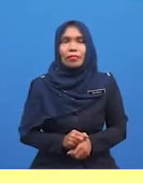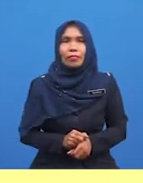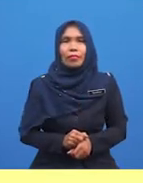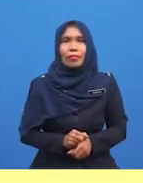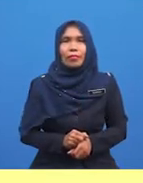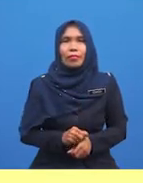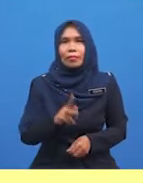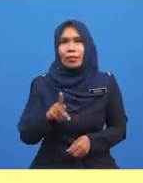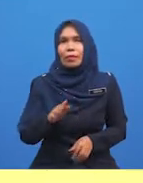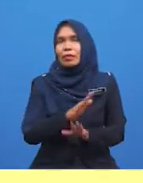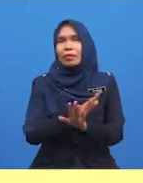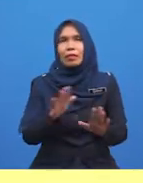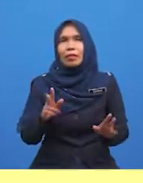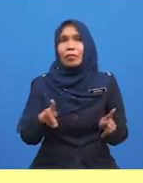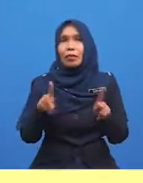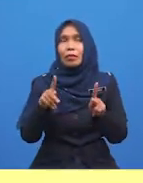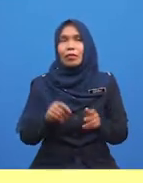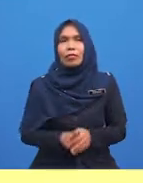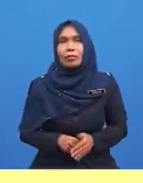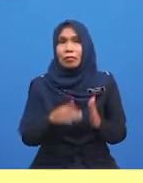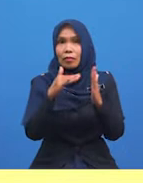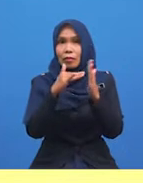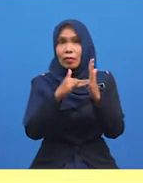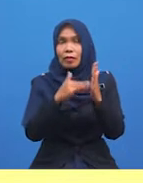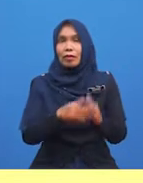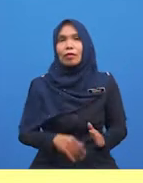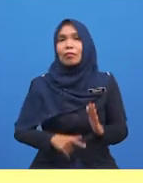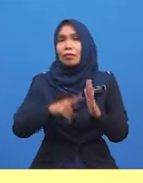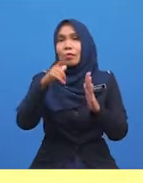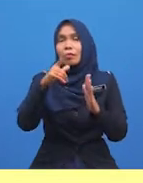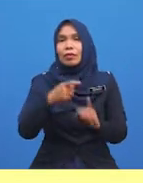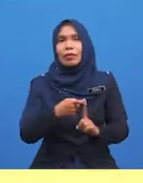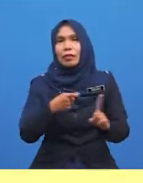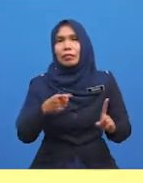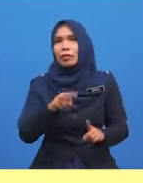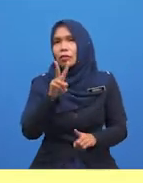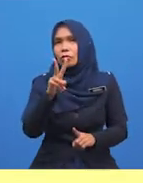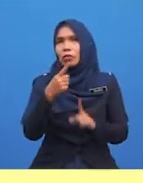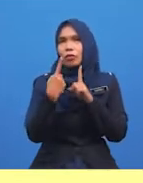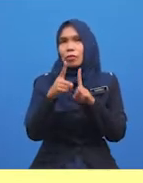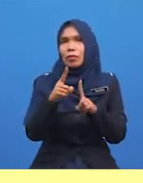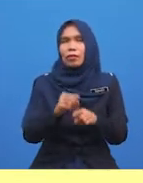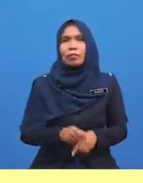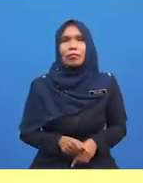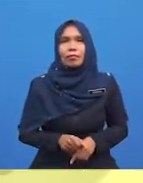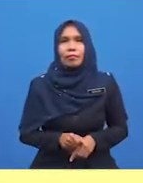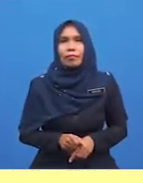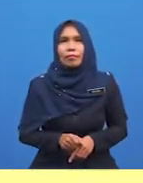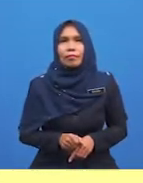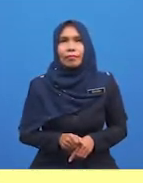Pelajar tidak perlu menyenaraikan lebih daripada dua jawapan yang